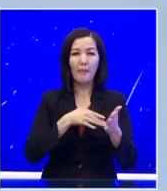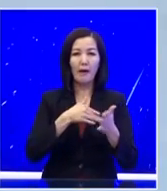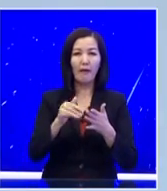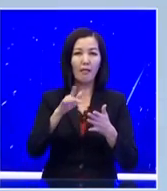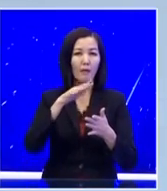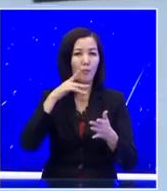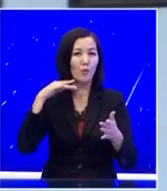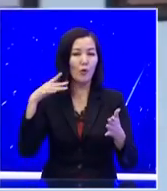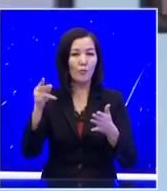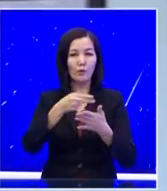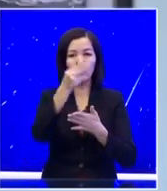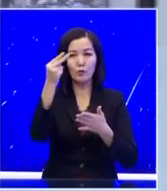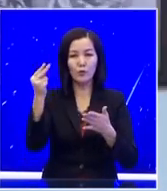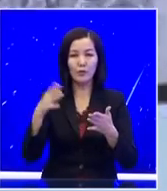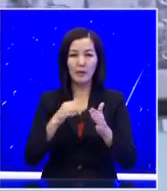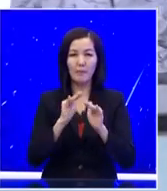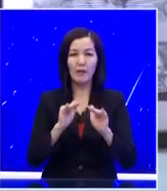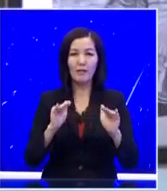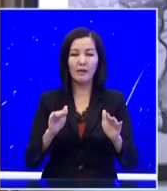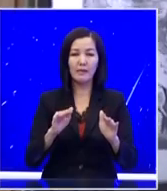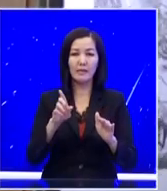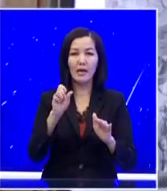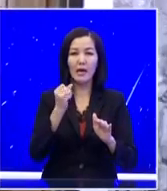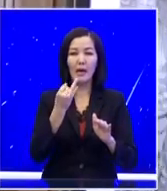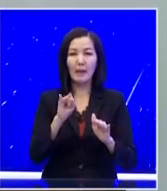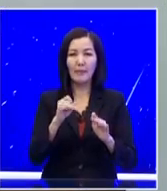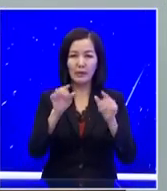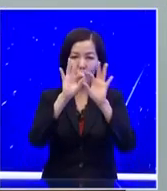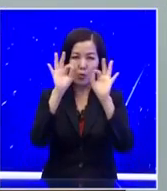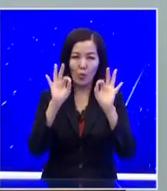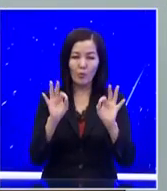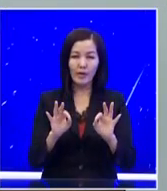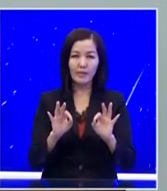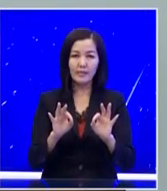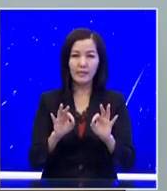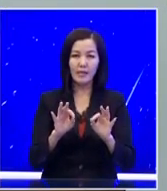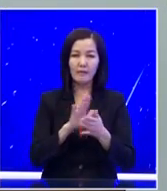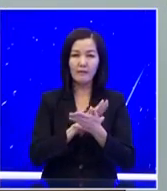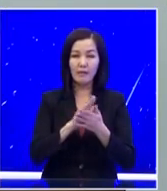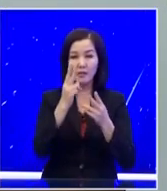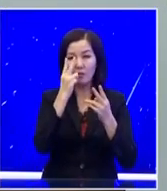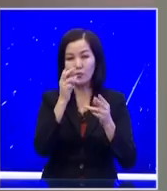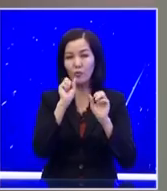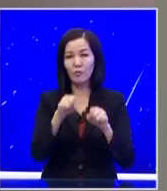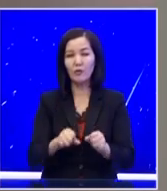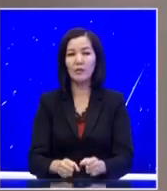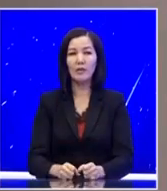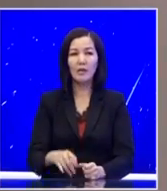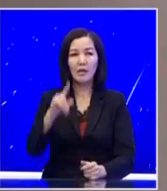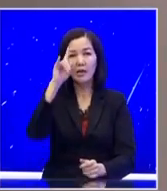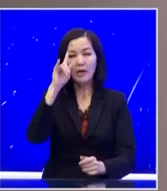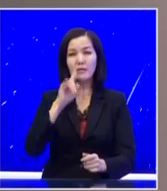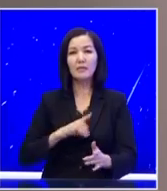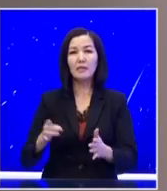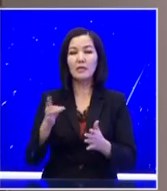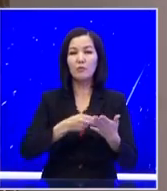қыс жылқысыны балалар арасындағы Абай бейнесі мазмұнында салынған суреттер айрықша өнер туындысы. Қазақстан